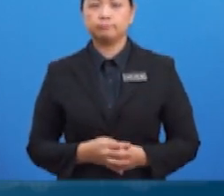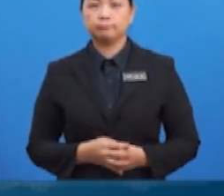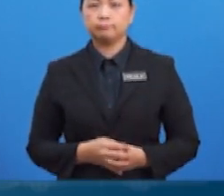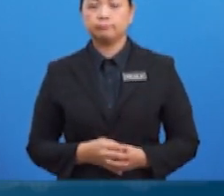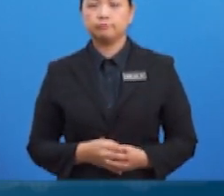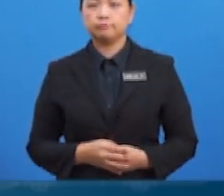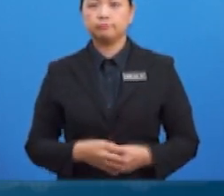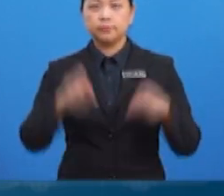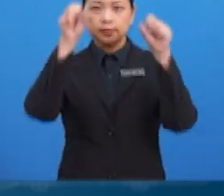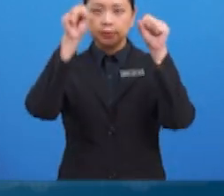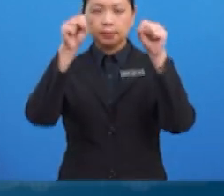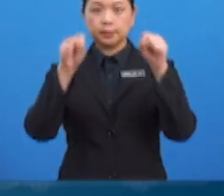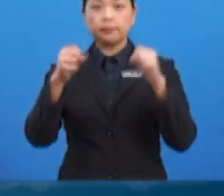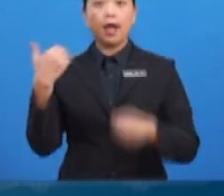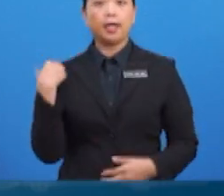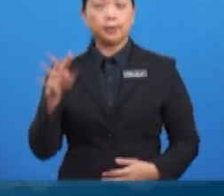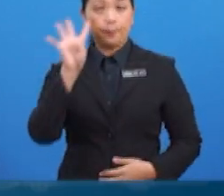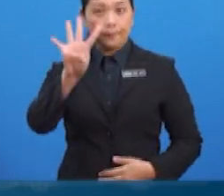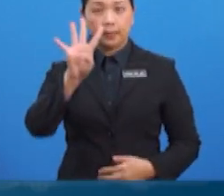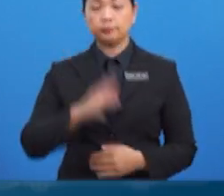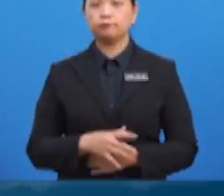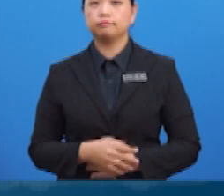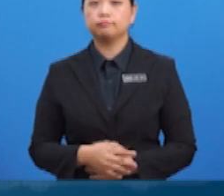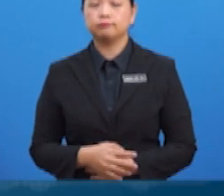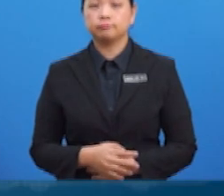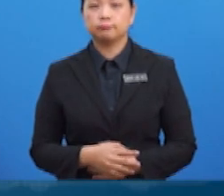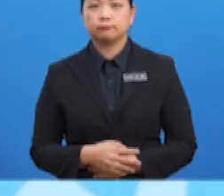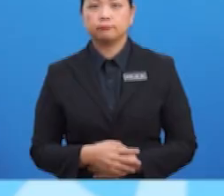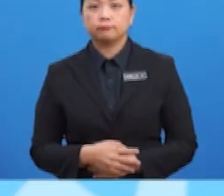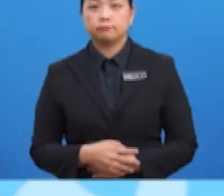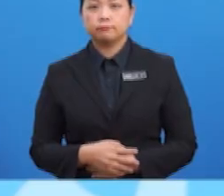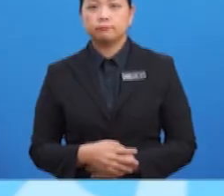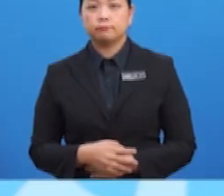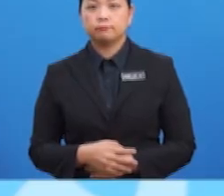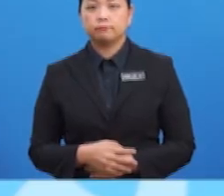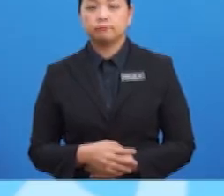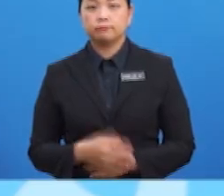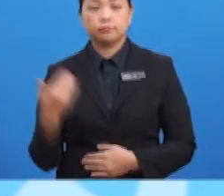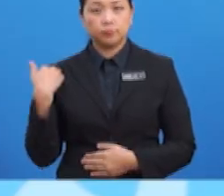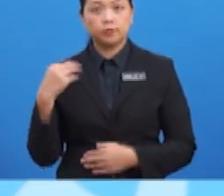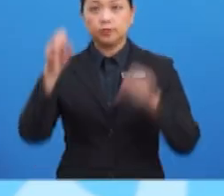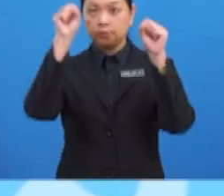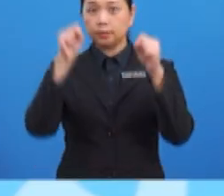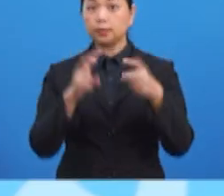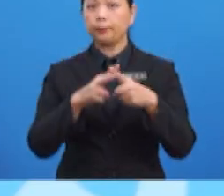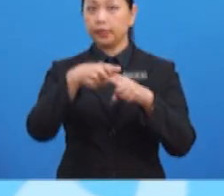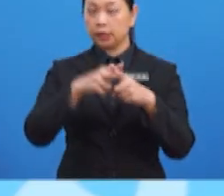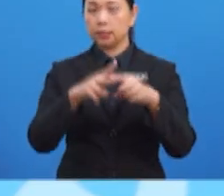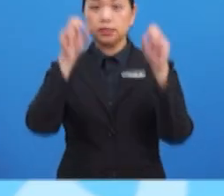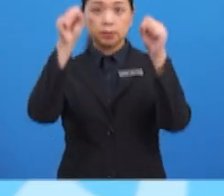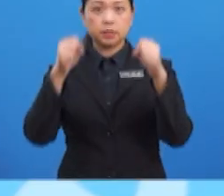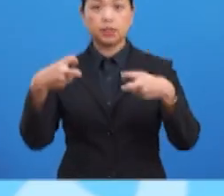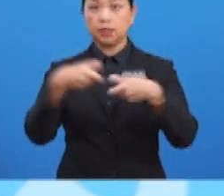Sistem terbahagi kepada 4 bahagian iaitu sistem mekanikal, sistem